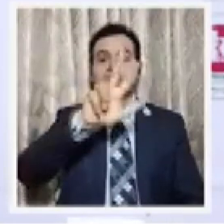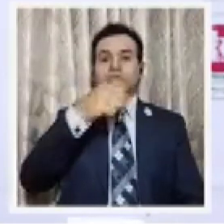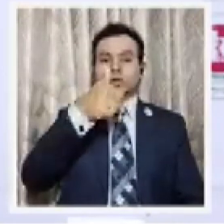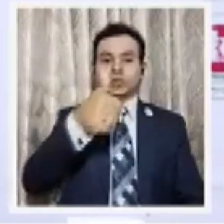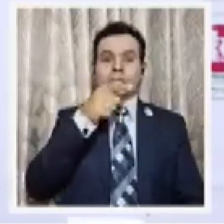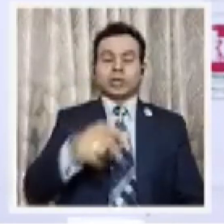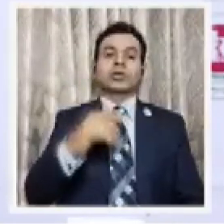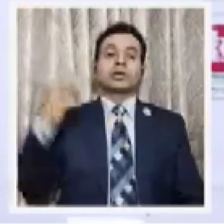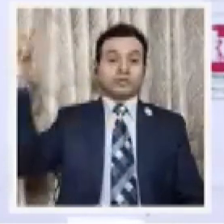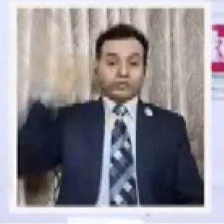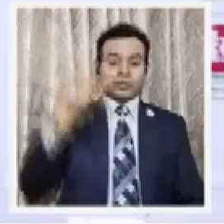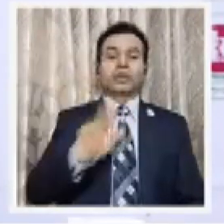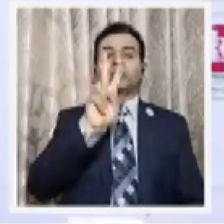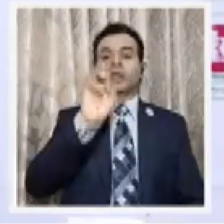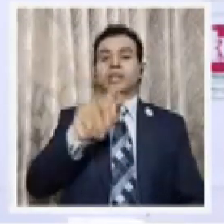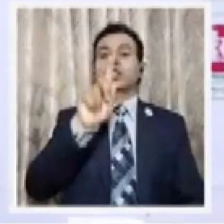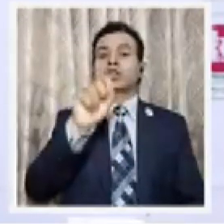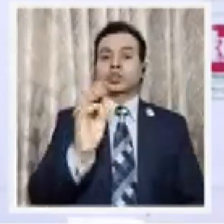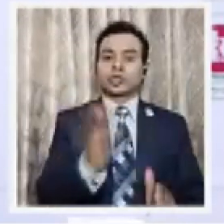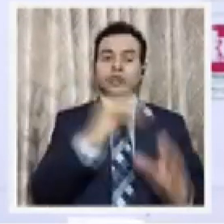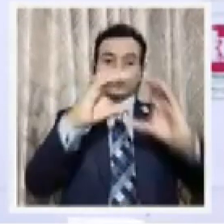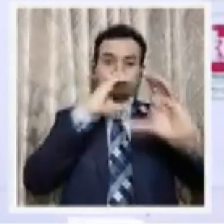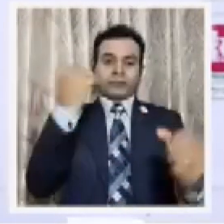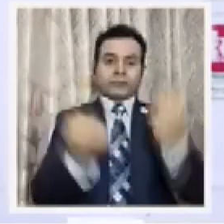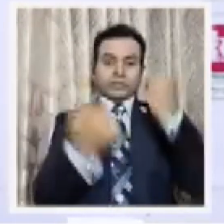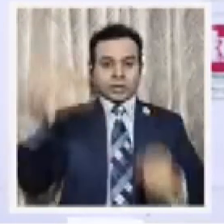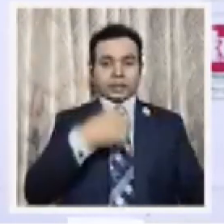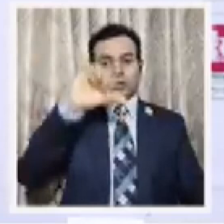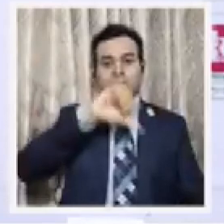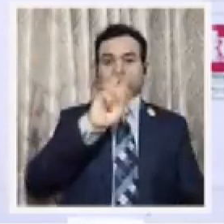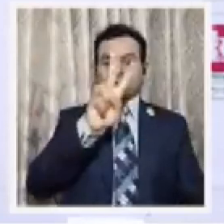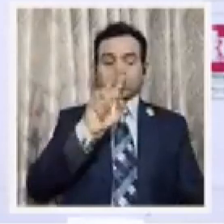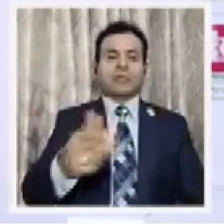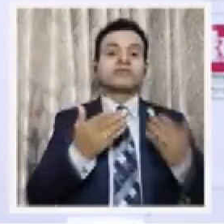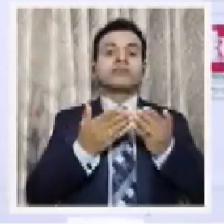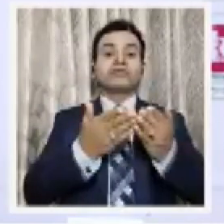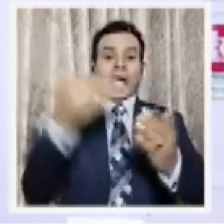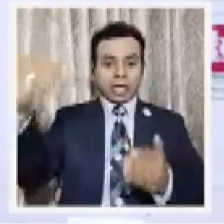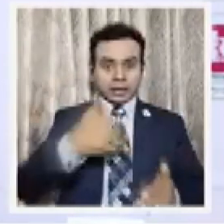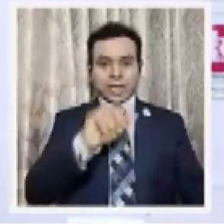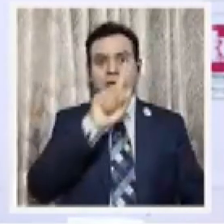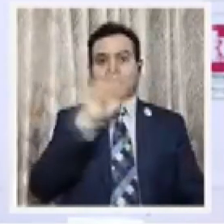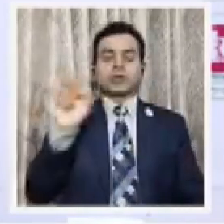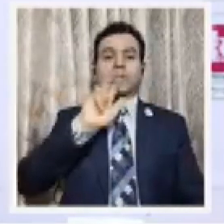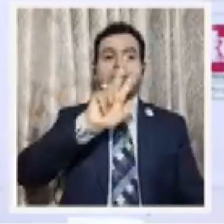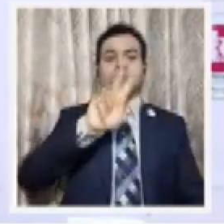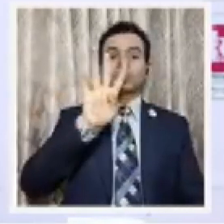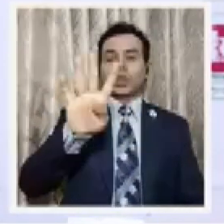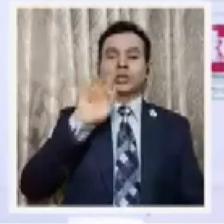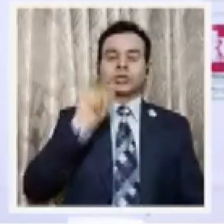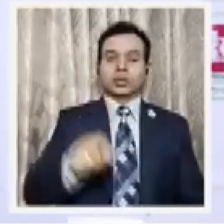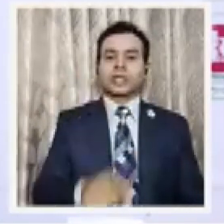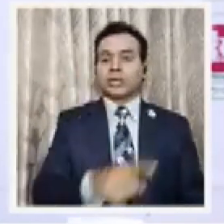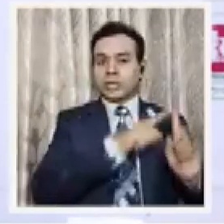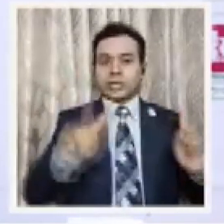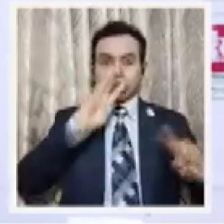24 ঘন্টায় মোট স্ক্রিনিং হয়েছে 2,286 জন, এর মধ্যে 3টি আন্তর্জাতিক বিমানবন্দরে 2,010 জন, সকল স্থল